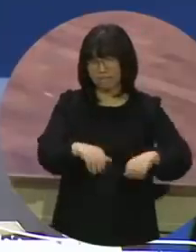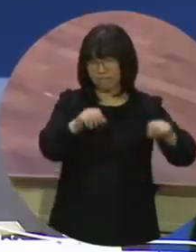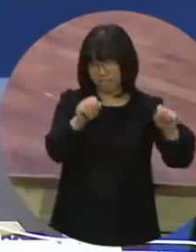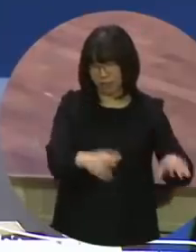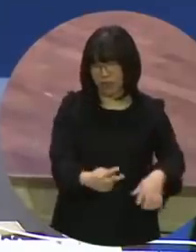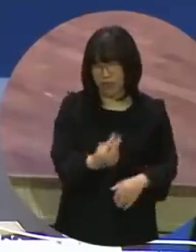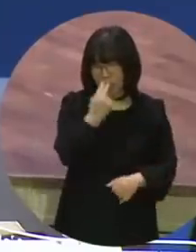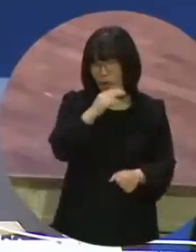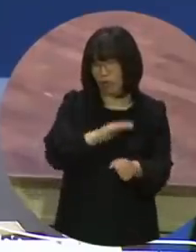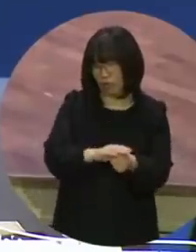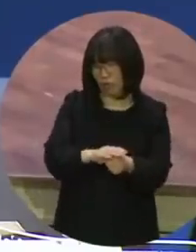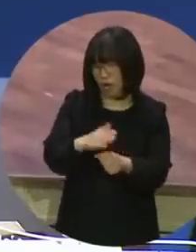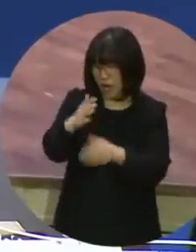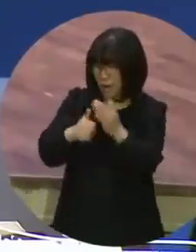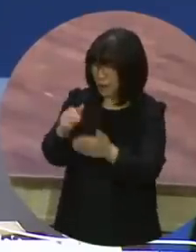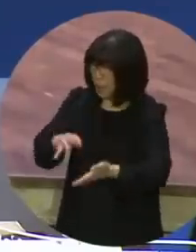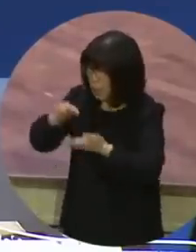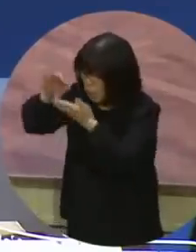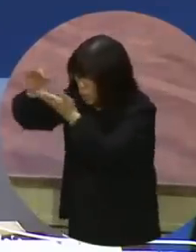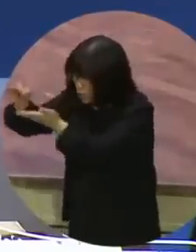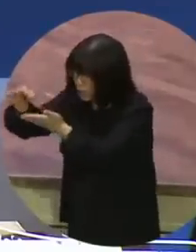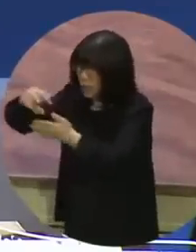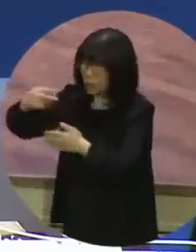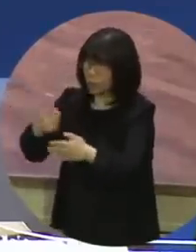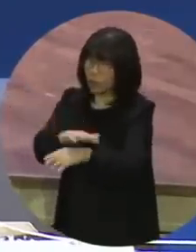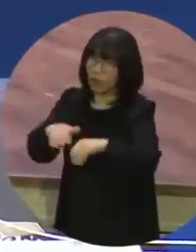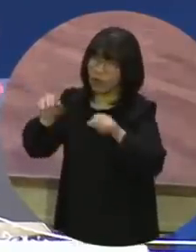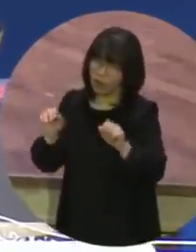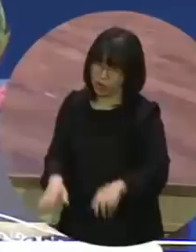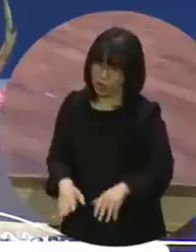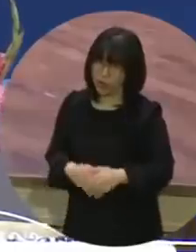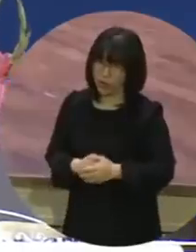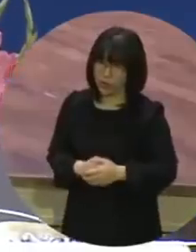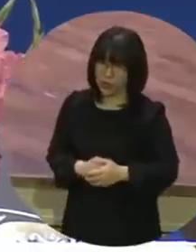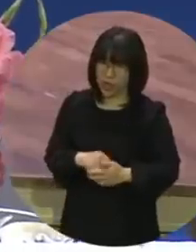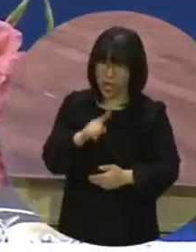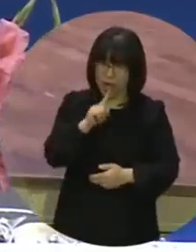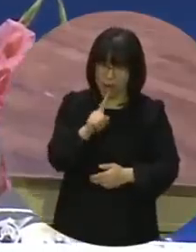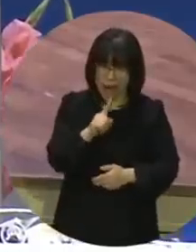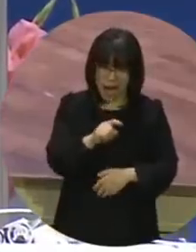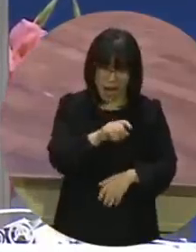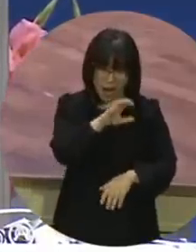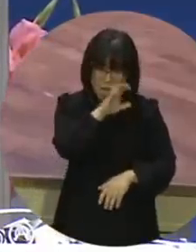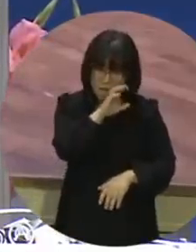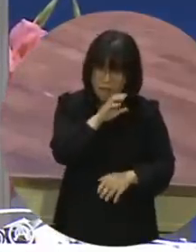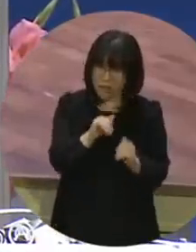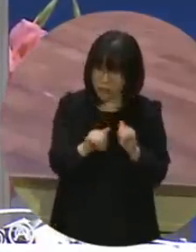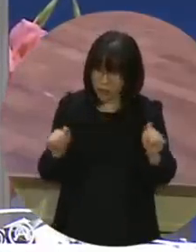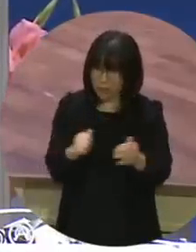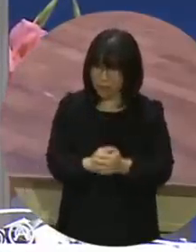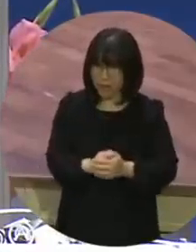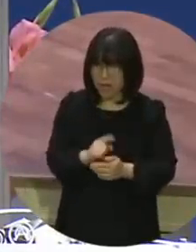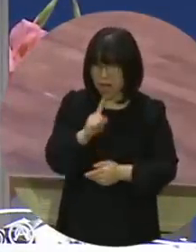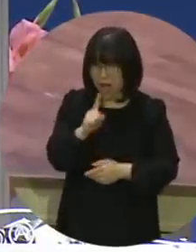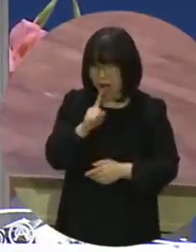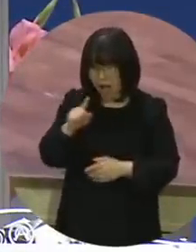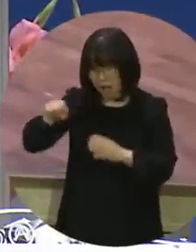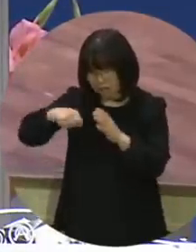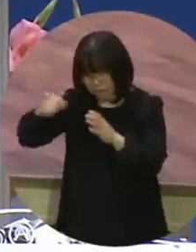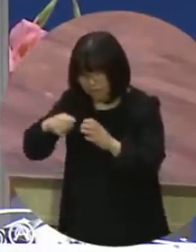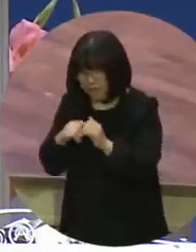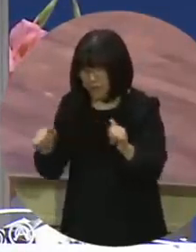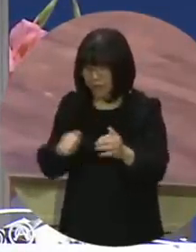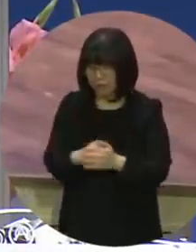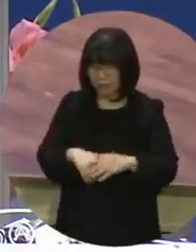억울하죠. 들여놓고 망하는 거요. 들여놓고 망하겠어요? 나 많이 봤다, 장로들. 평생 들이고 평생 들이고 망해.